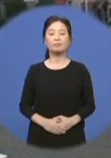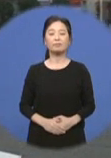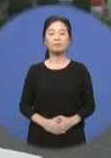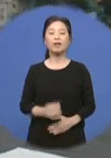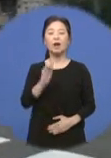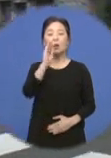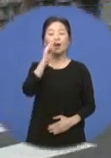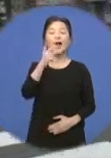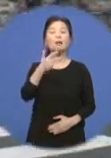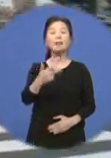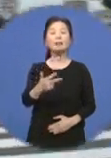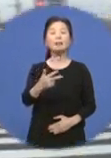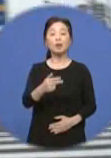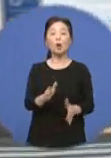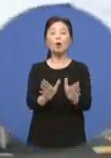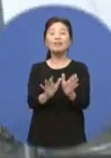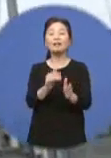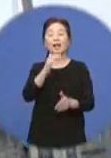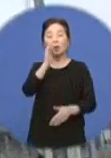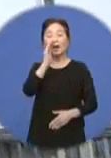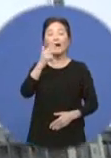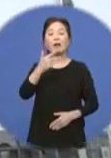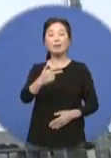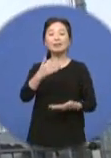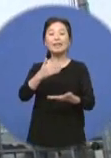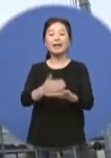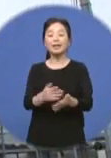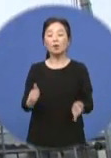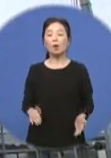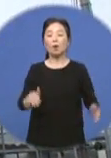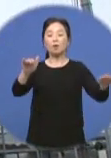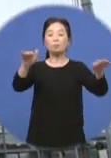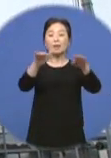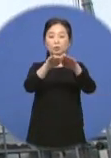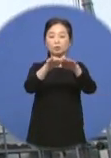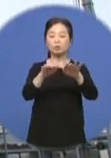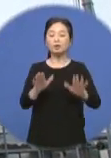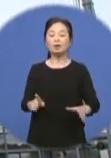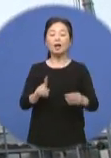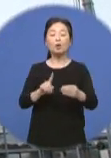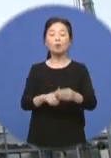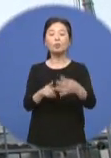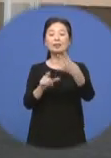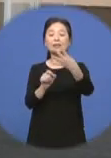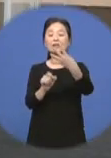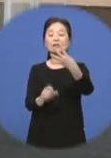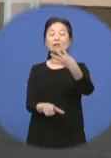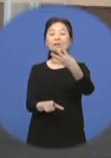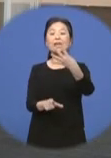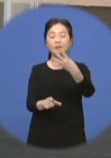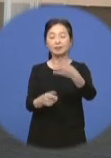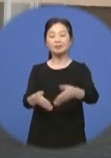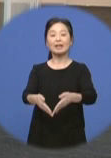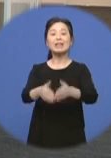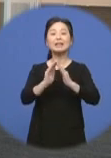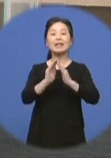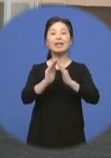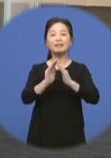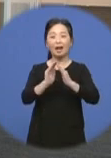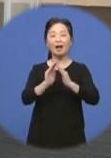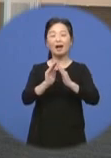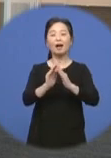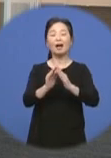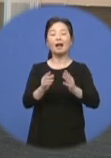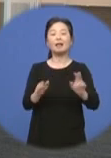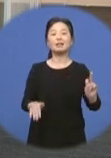和歌山市の南海和歌山市駅ビルに今年4月に開設された和歌山県データ利活用推進セン